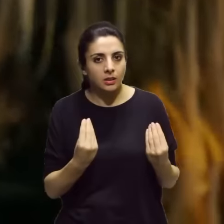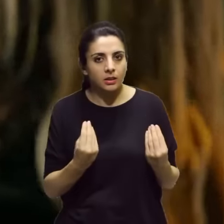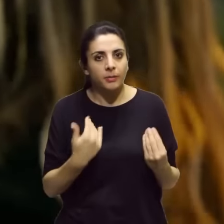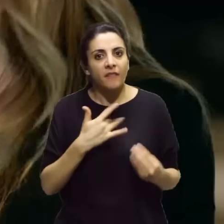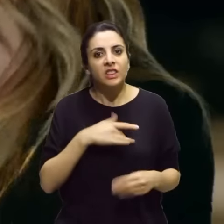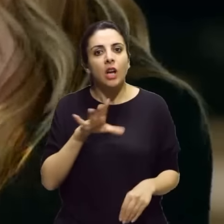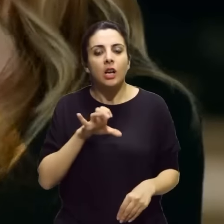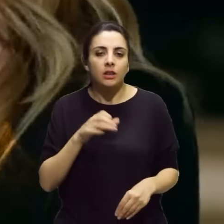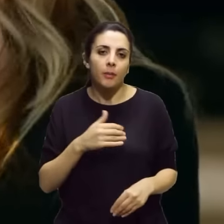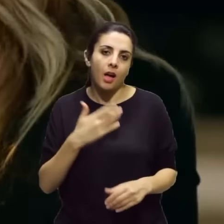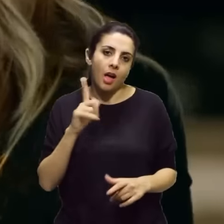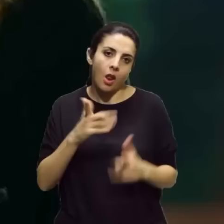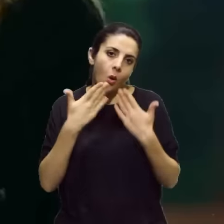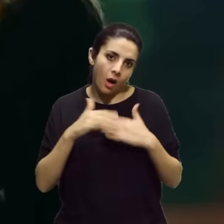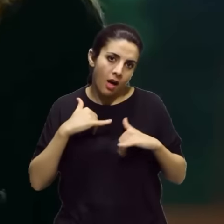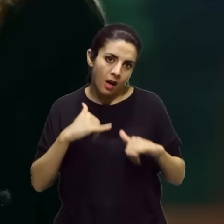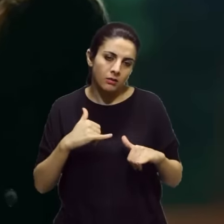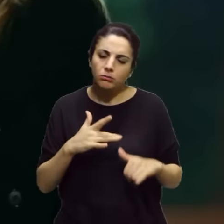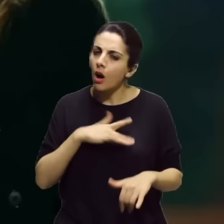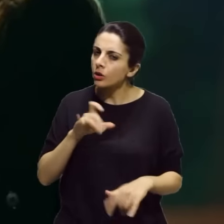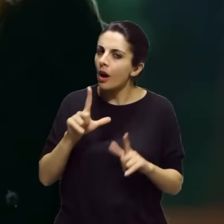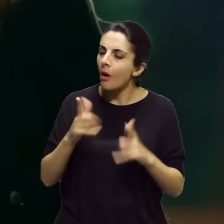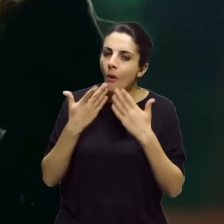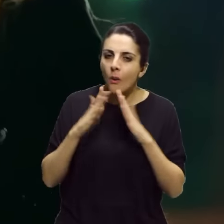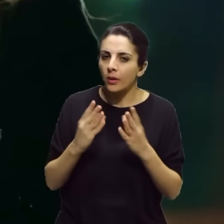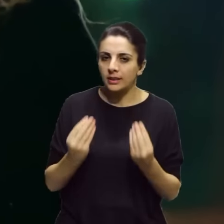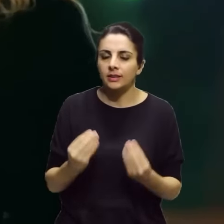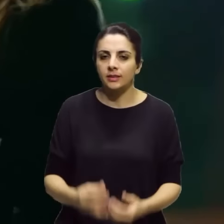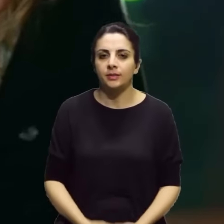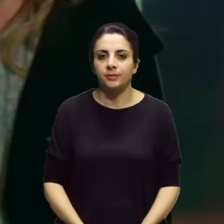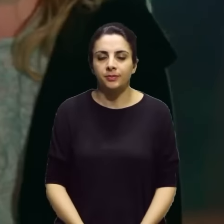Ben de vicdan azabı çekmemiş olurum senin gibi. Çekme.